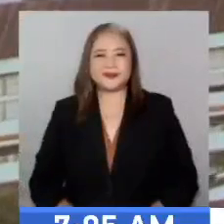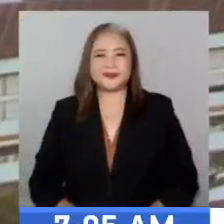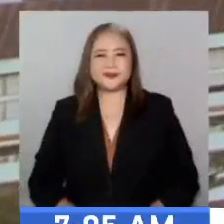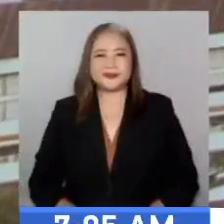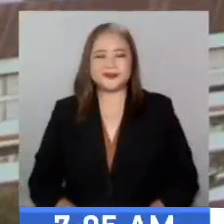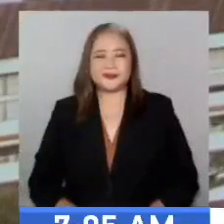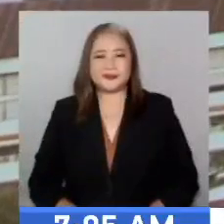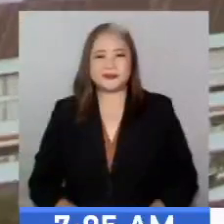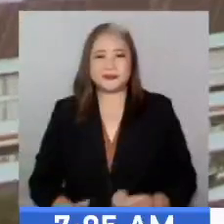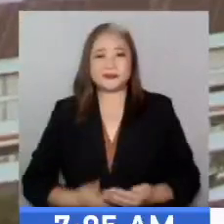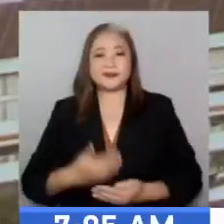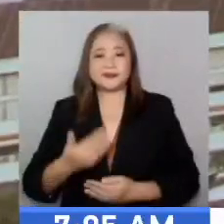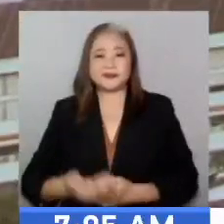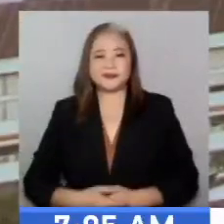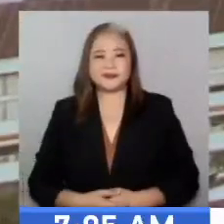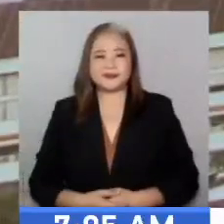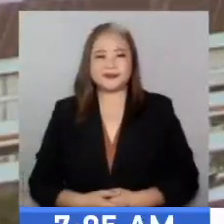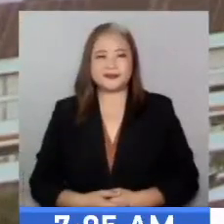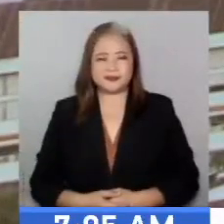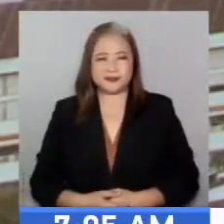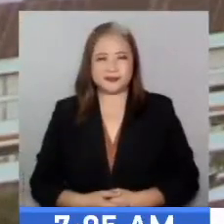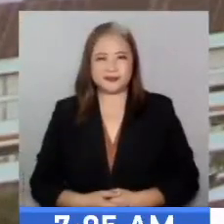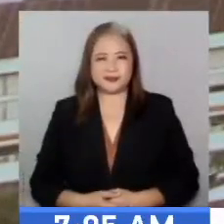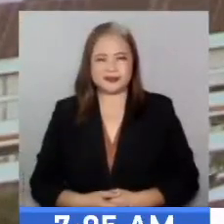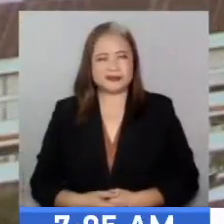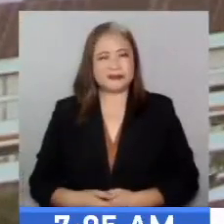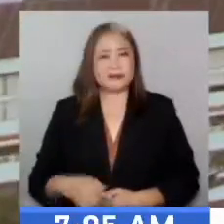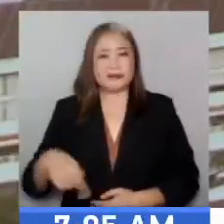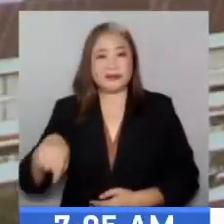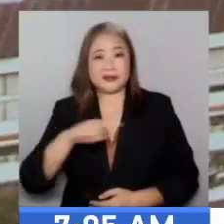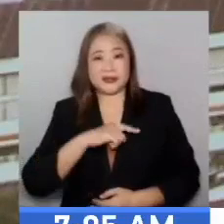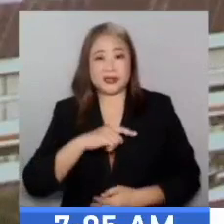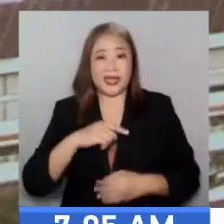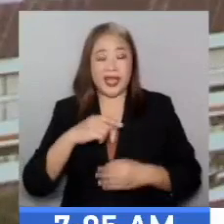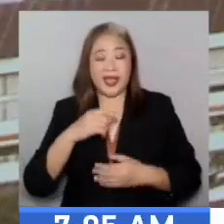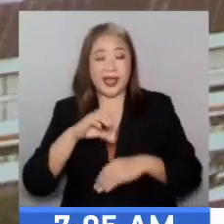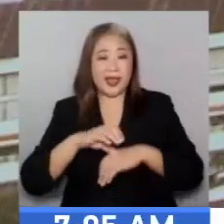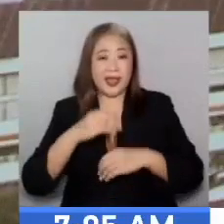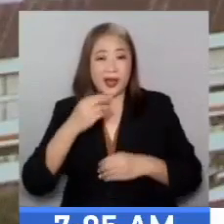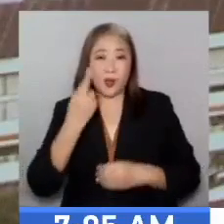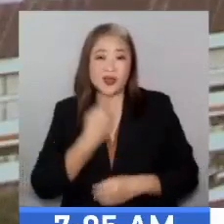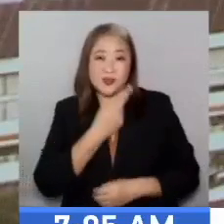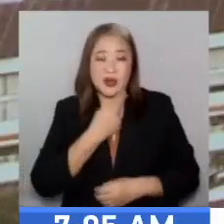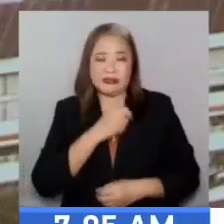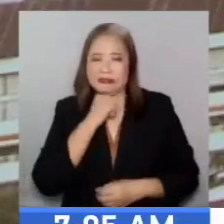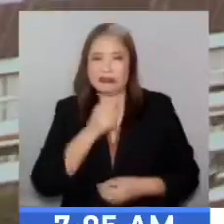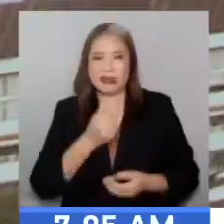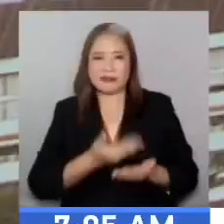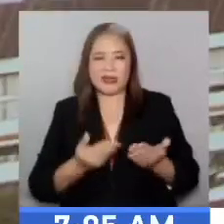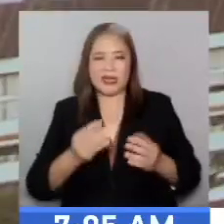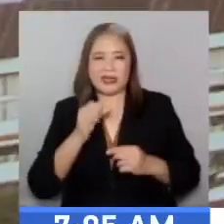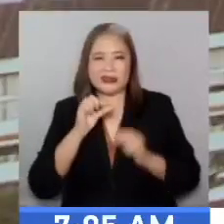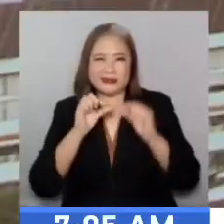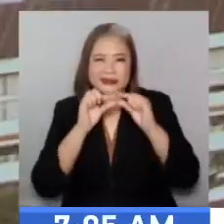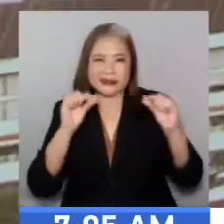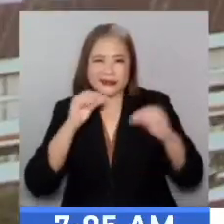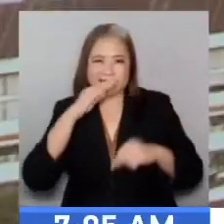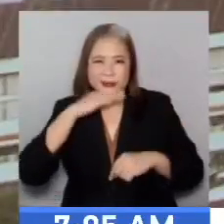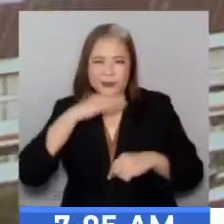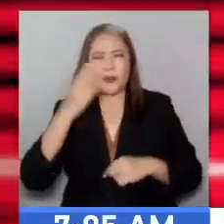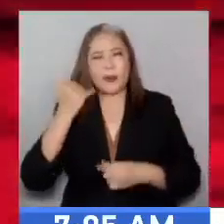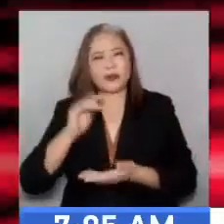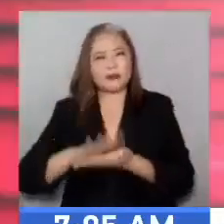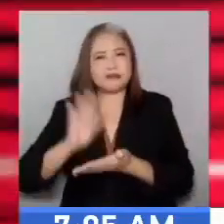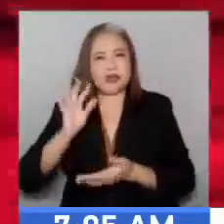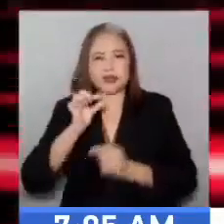Hindi na muna gumagamit ng siling labuyo ang ilang kainan sa Maynila, pati Kasiyahan nagmahal na rin. Ayun ang balita live si James